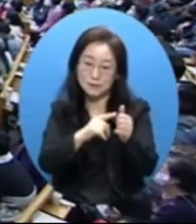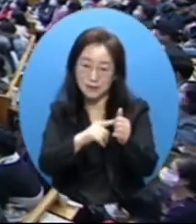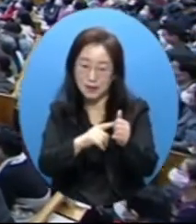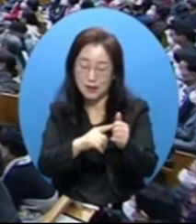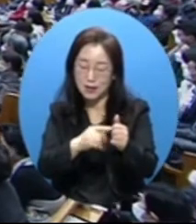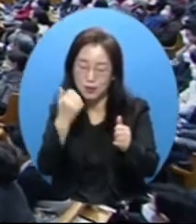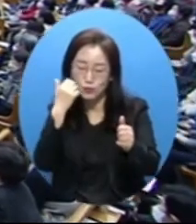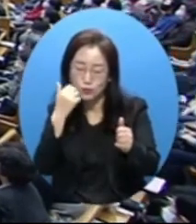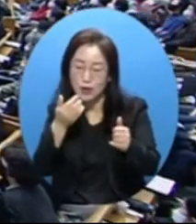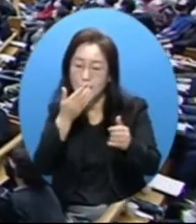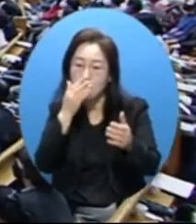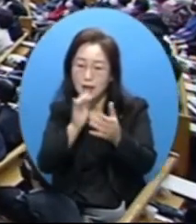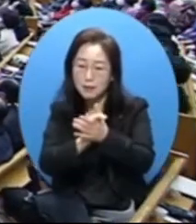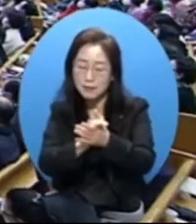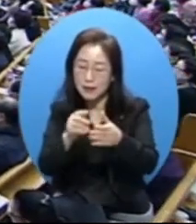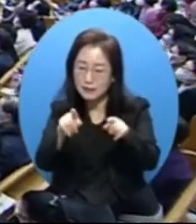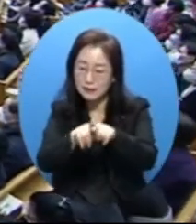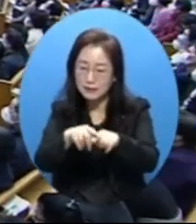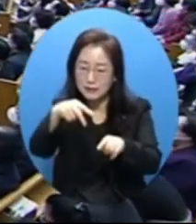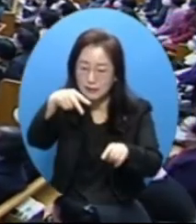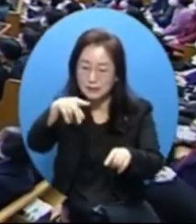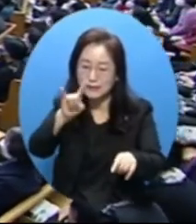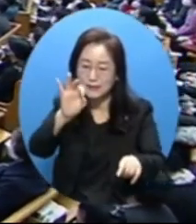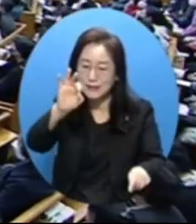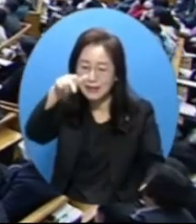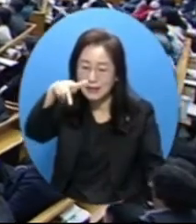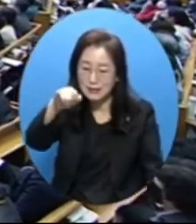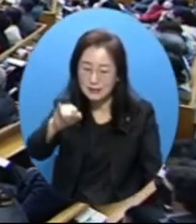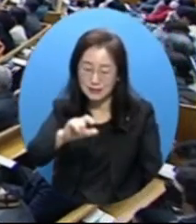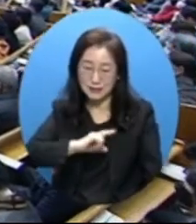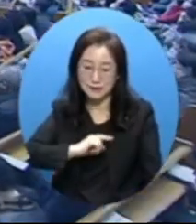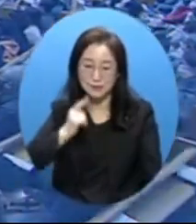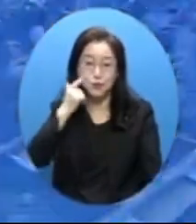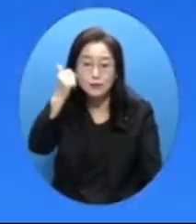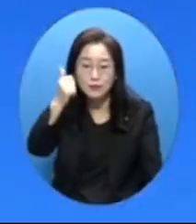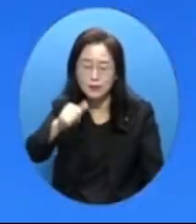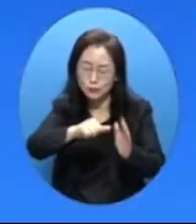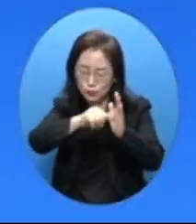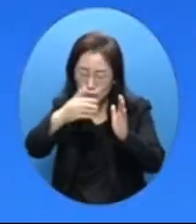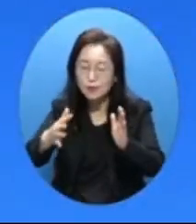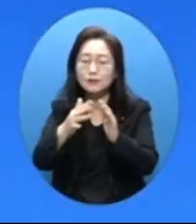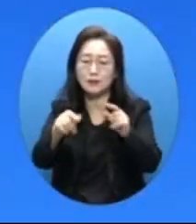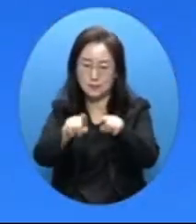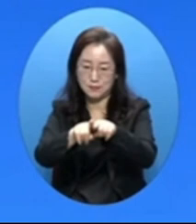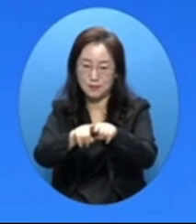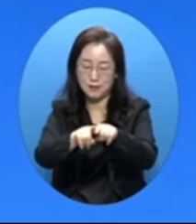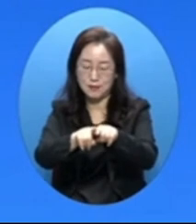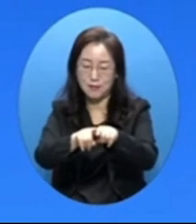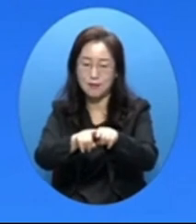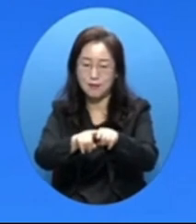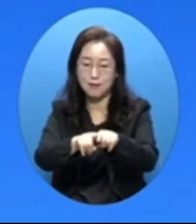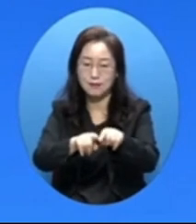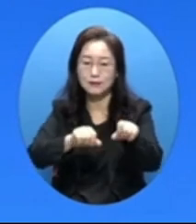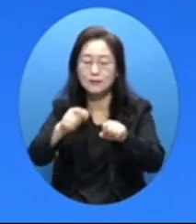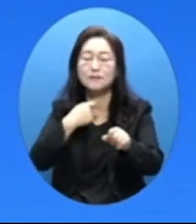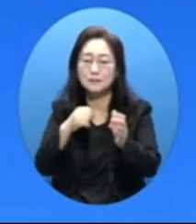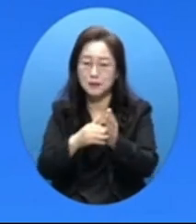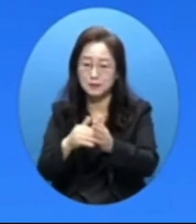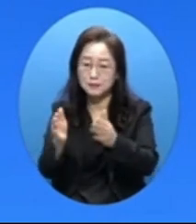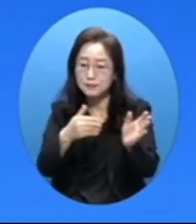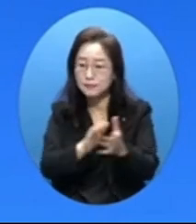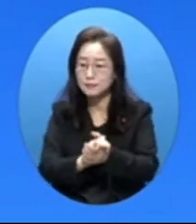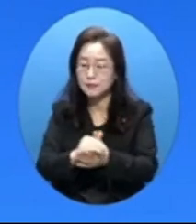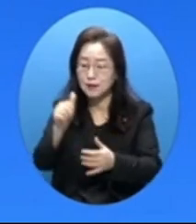목사님과 함께 사역했던 목사님입니다 이 핏줄 목사님이 남북전쟁 때